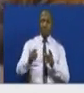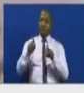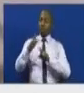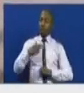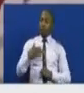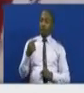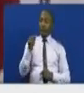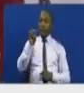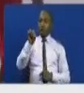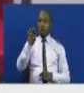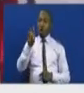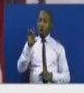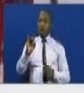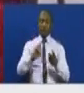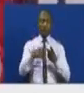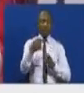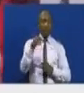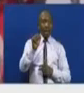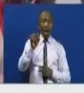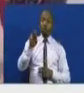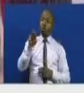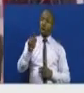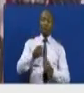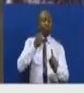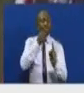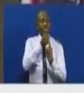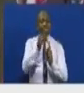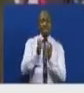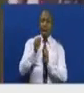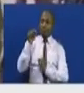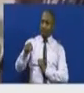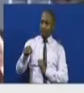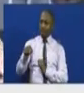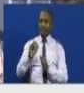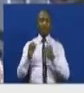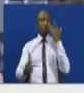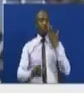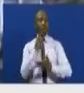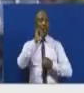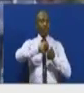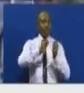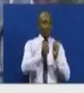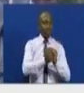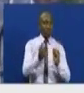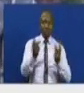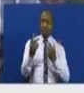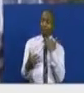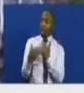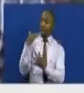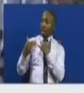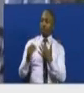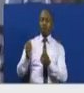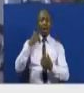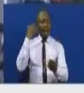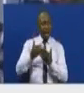na TARURA, hili tuliwekee mkazo sana. Tuwe karibu, na tatizo linapotokea kama tulivyoelekeza, tuwe tuna respondi